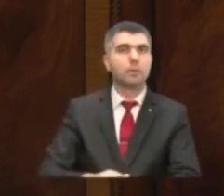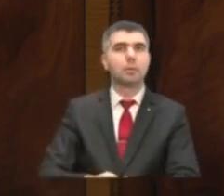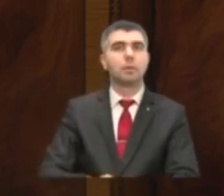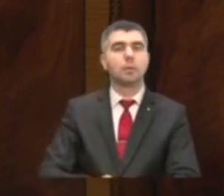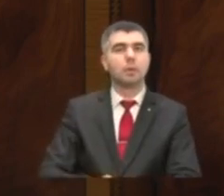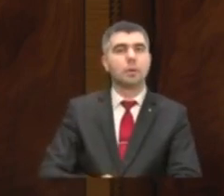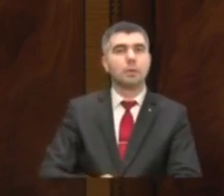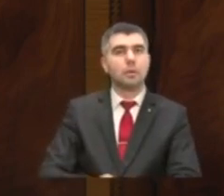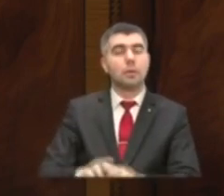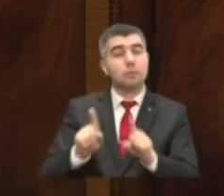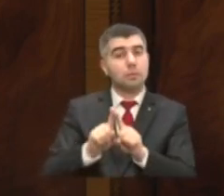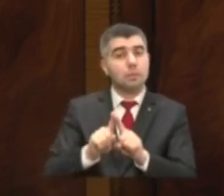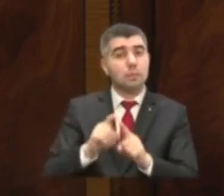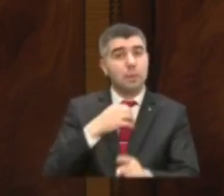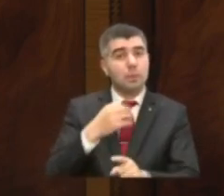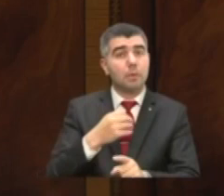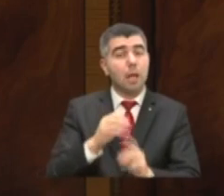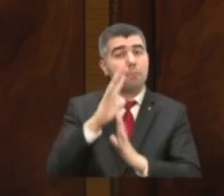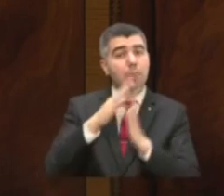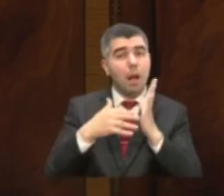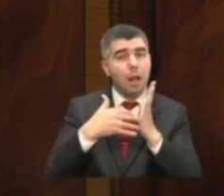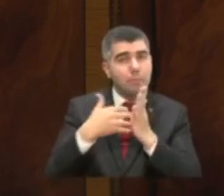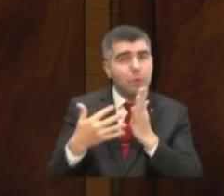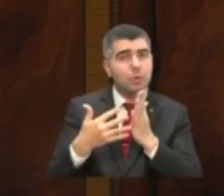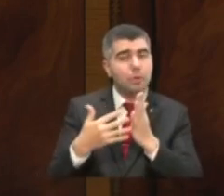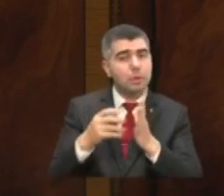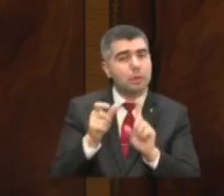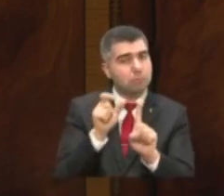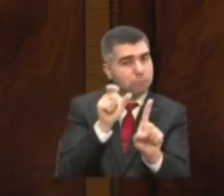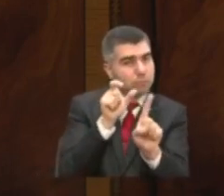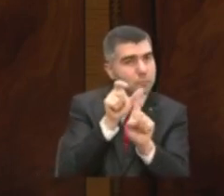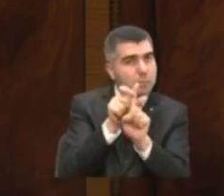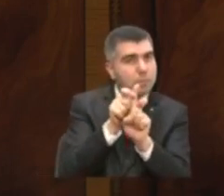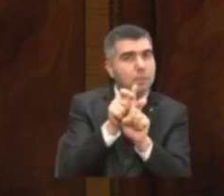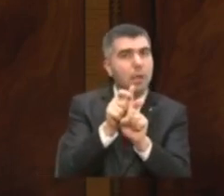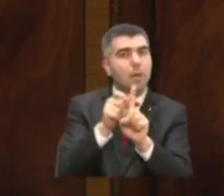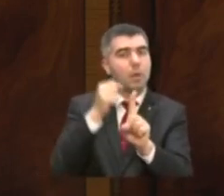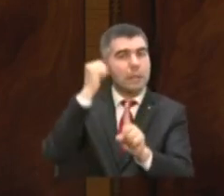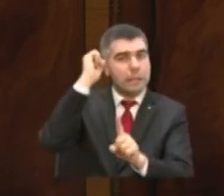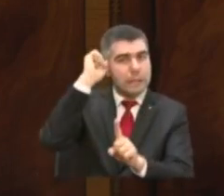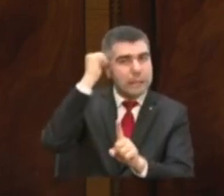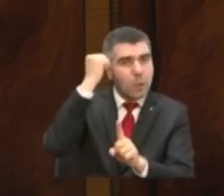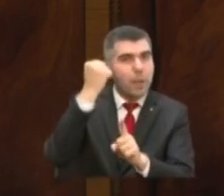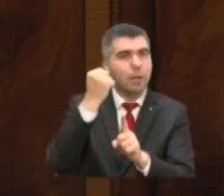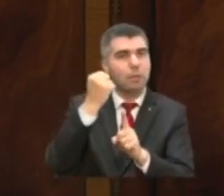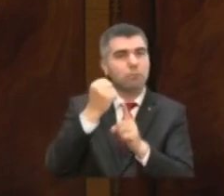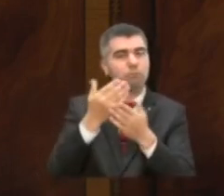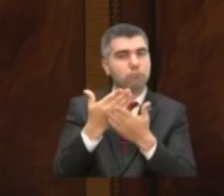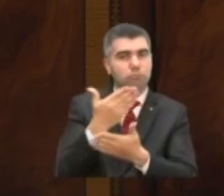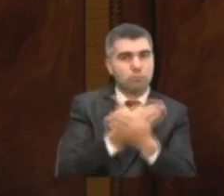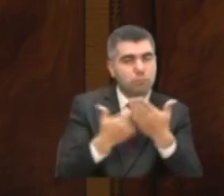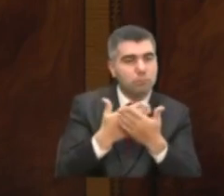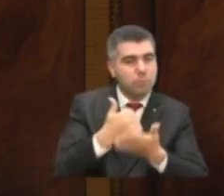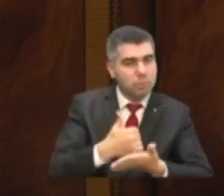وهذا درنا حتى برامج أخرى للمواكبة للتكوين قبل ما هادشي للمواكبة